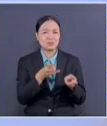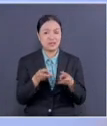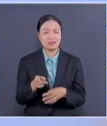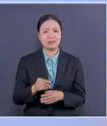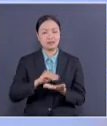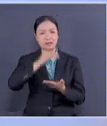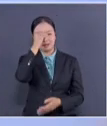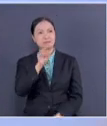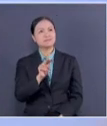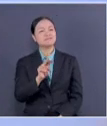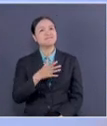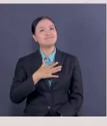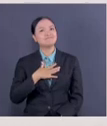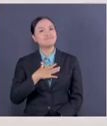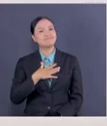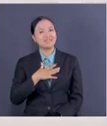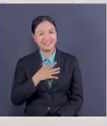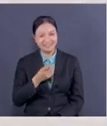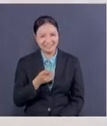ย์อึ้งไปตามๆกันค่ะ